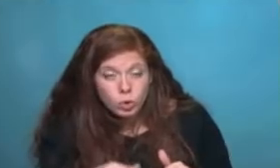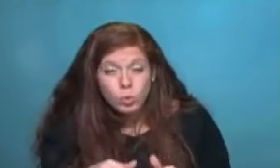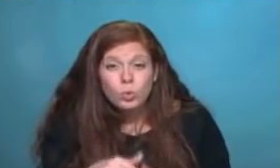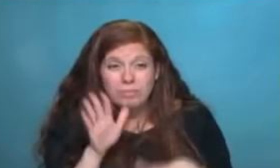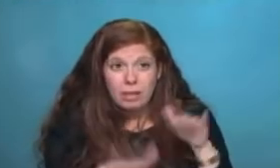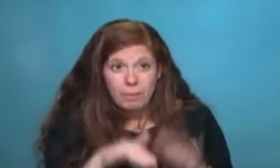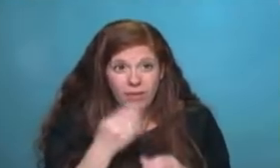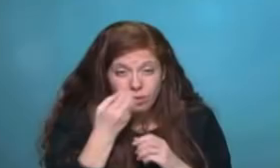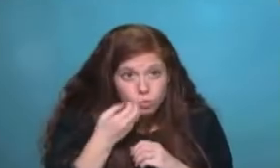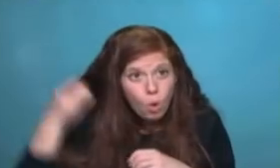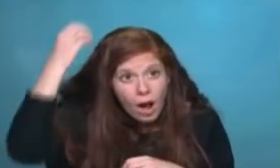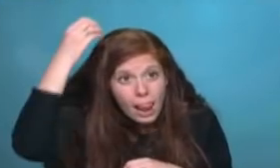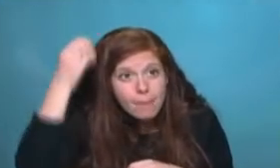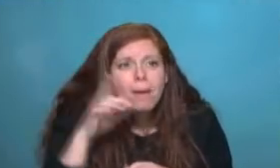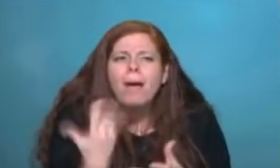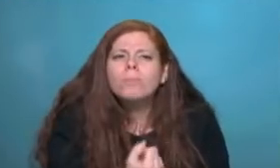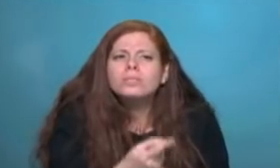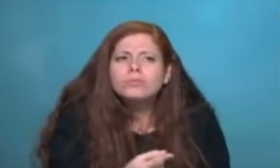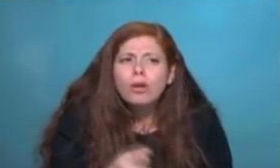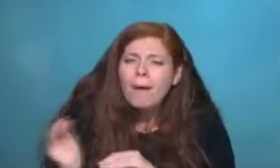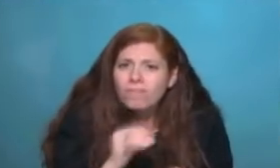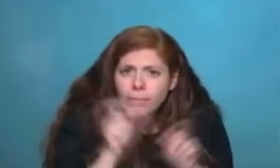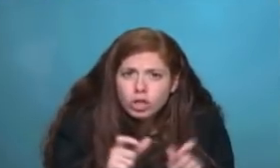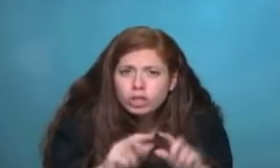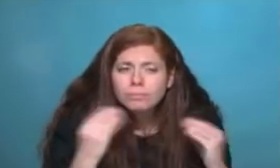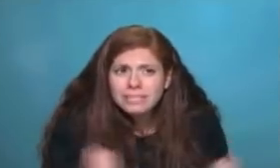מה הם מתעסקים? מה הם עושים שם? הם מעדירים אנשים,